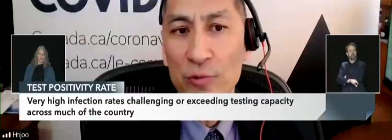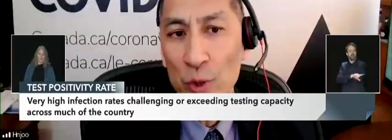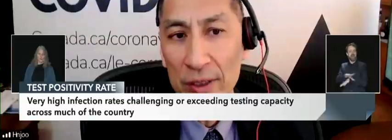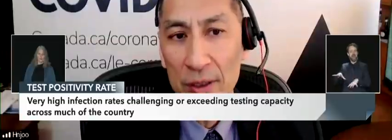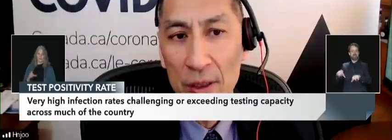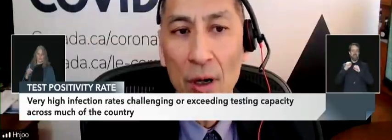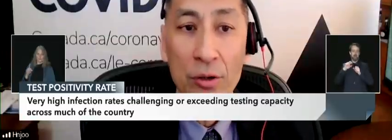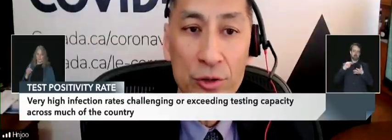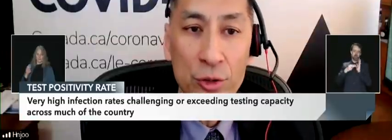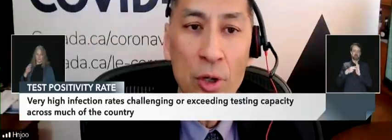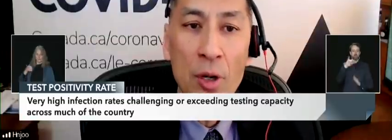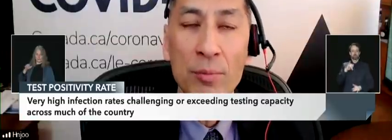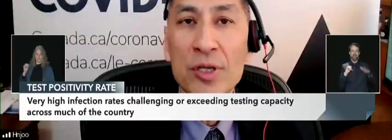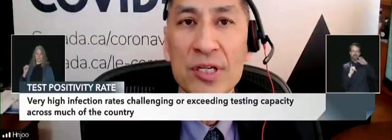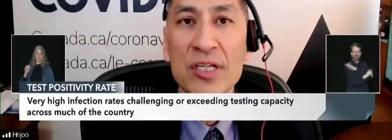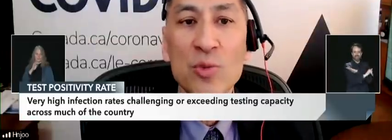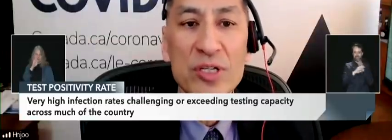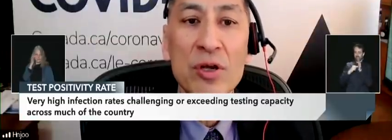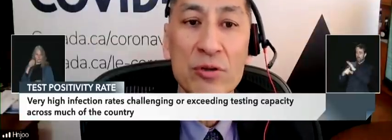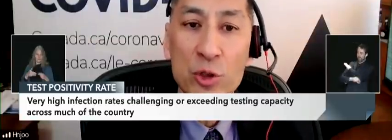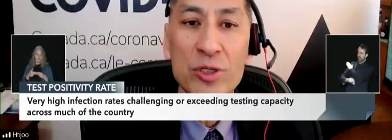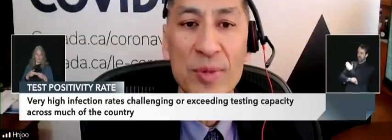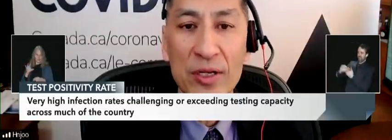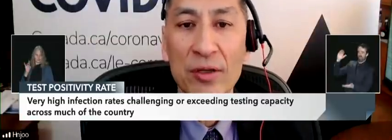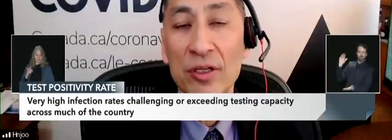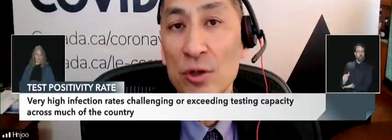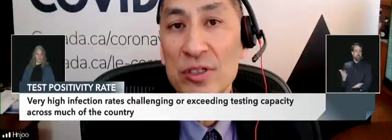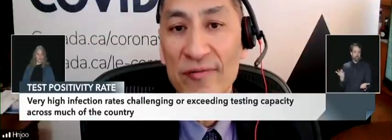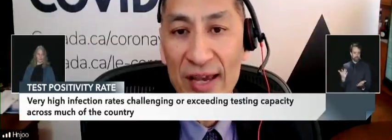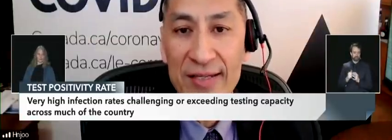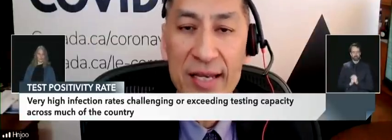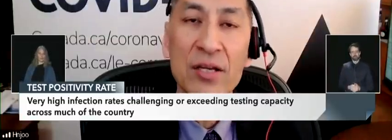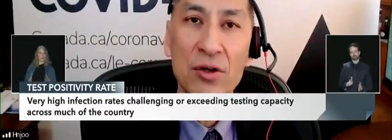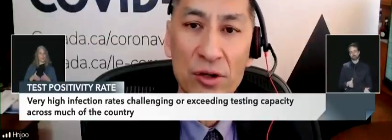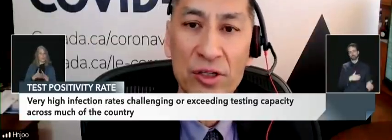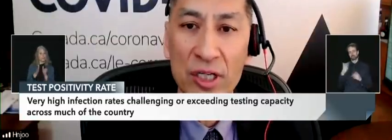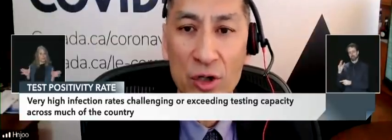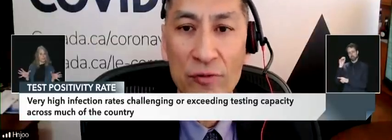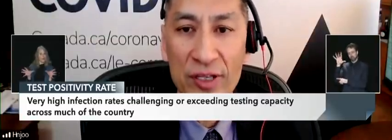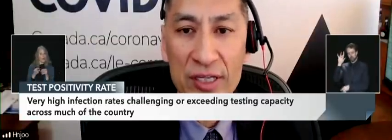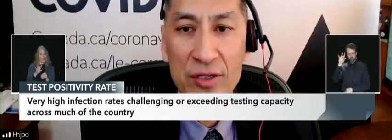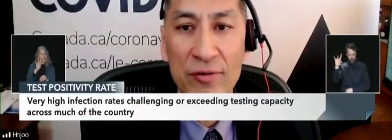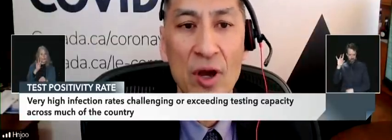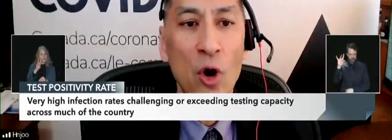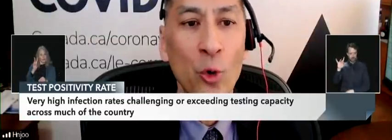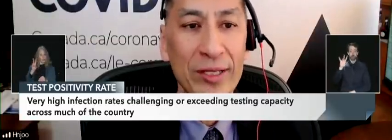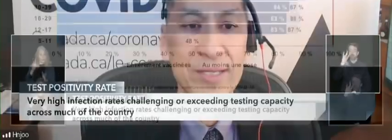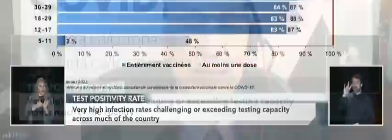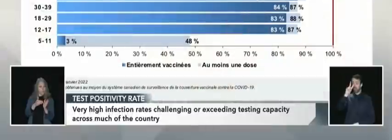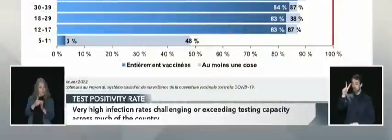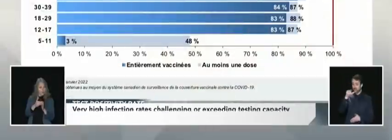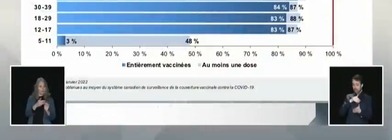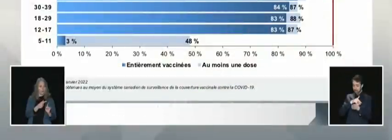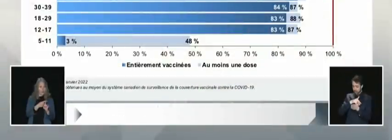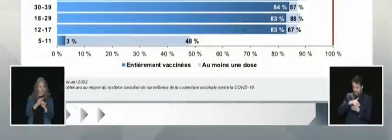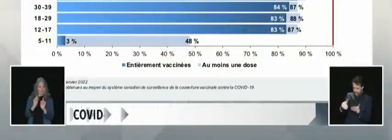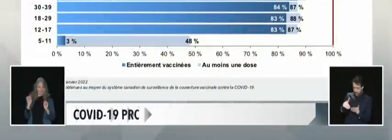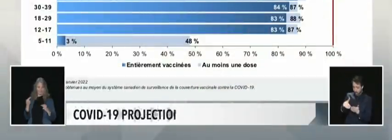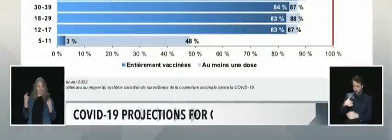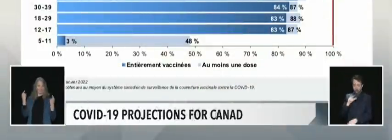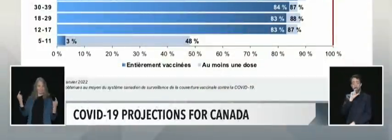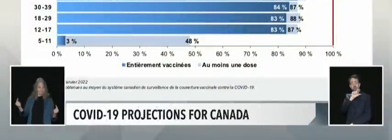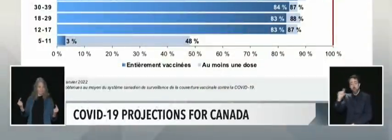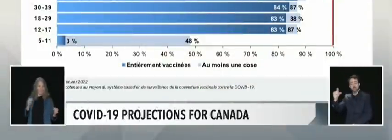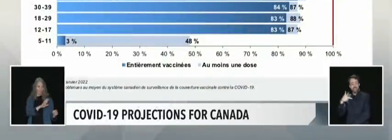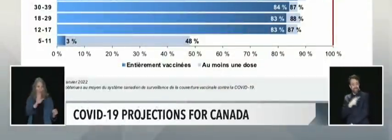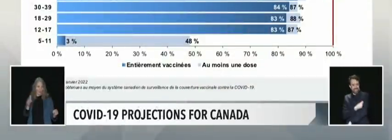Diapositif 8. En tout, plus que 72 millions de doses de vaccins contre la COVID-19 ont été administrées au